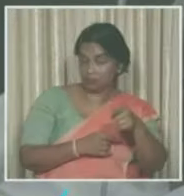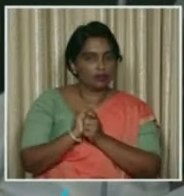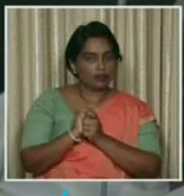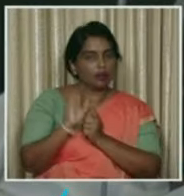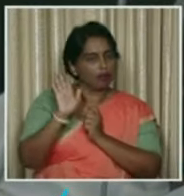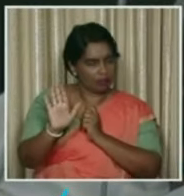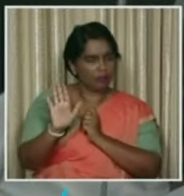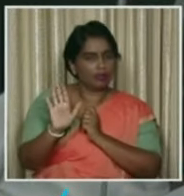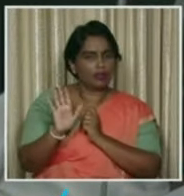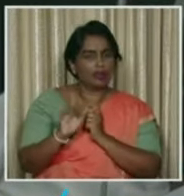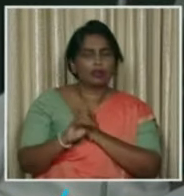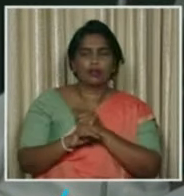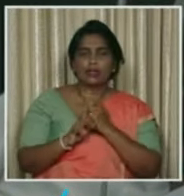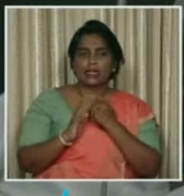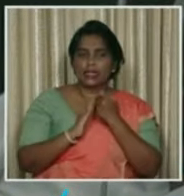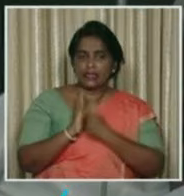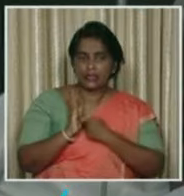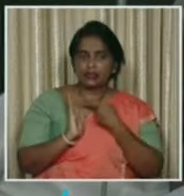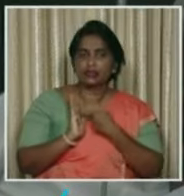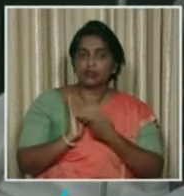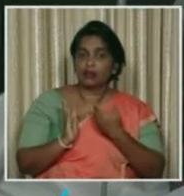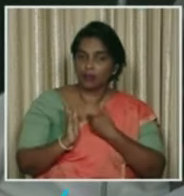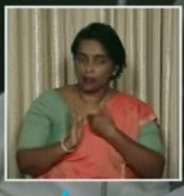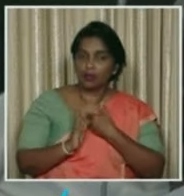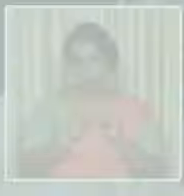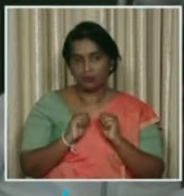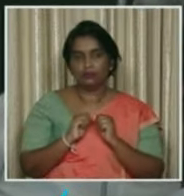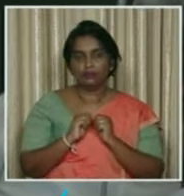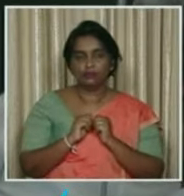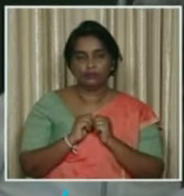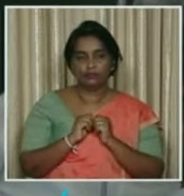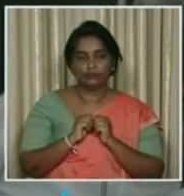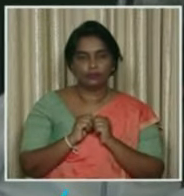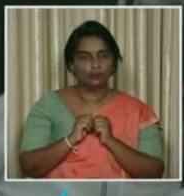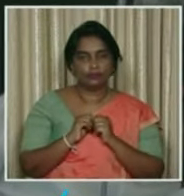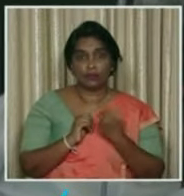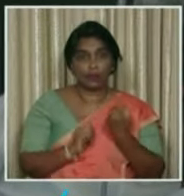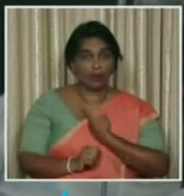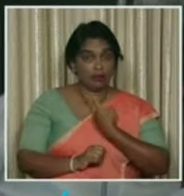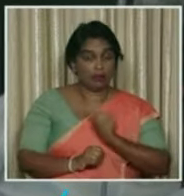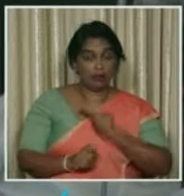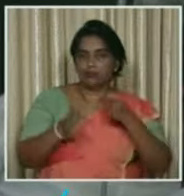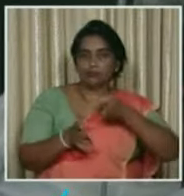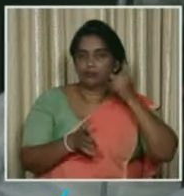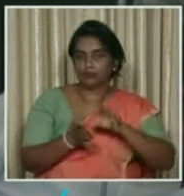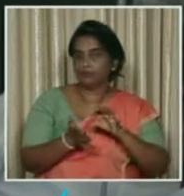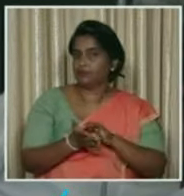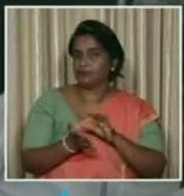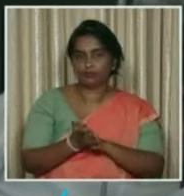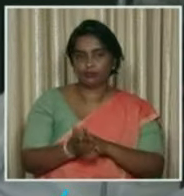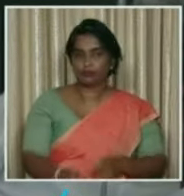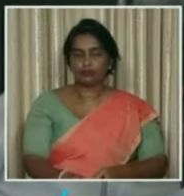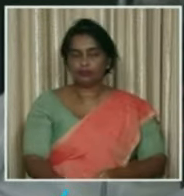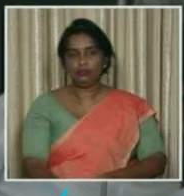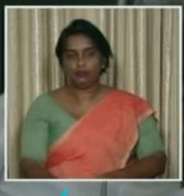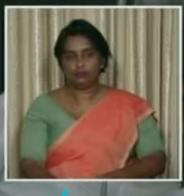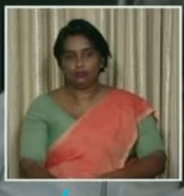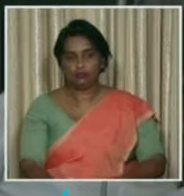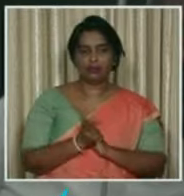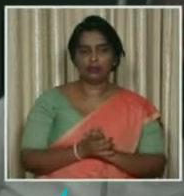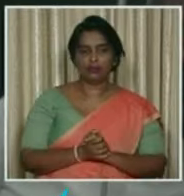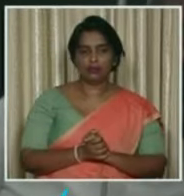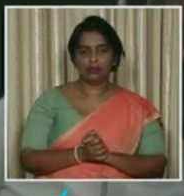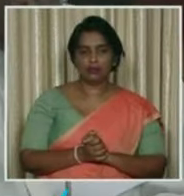ගන්න? පරාට execution නීති යටතේ මමත් නඩු කතා කරලා තිනවා. නැතුව මේ තනි තනි පුද්ගලයා අරගෙන තීන්දුවක් මුදල් අමාත්‍යංශයට ගන්න බෑ නීතිය වෙනස්